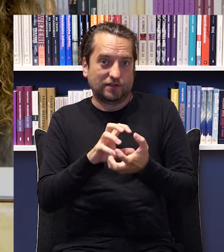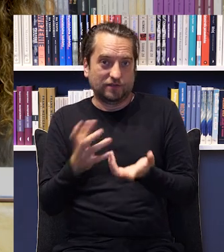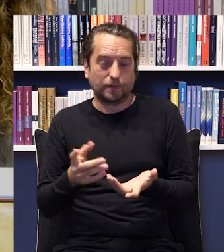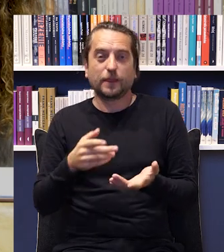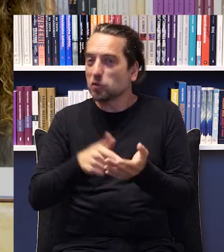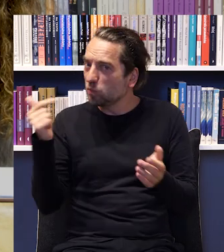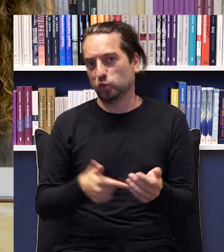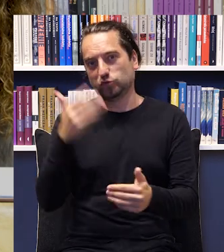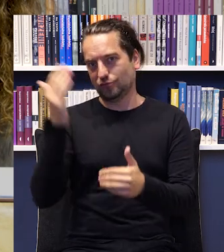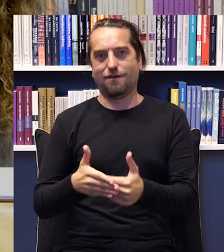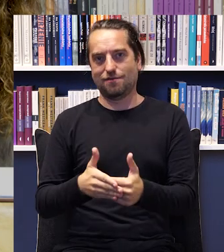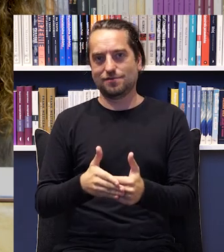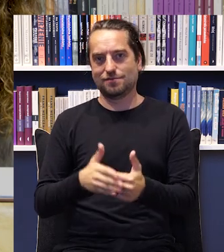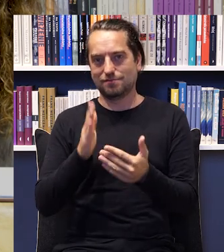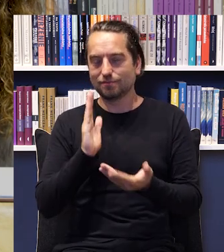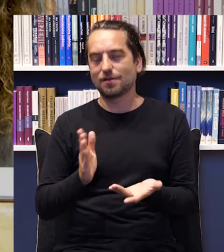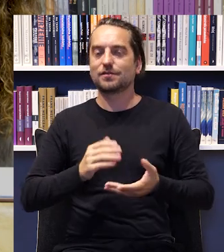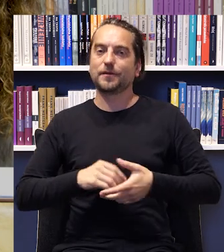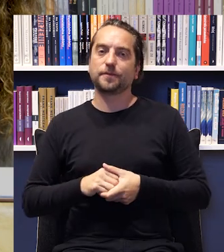się musi skończyć i jakby